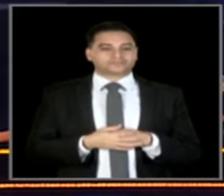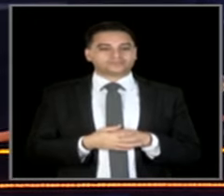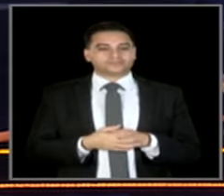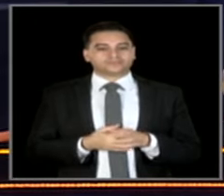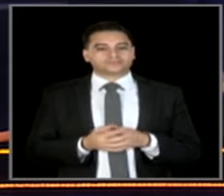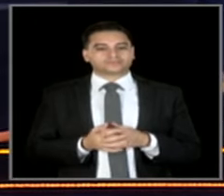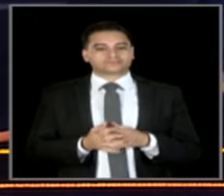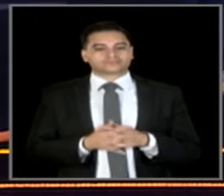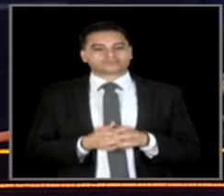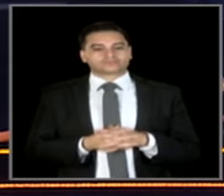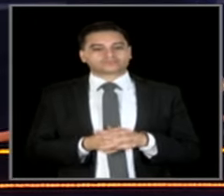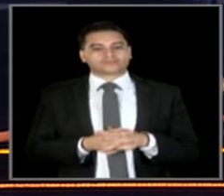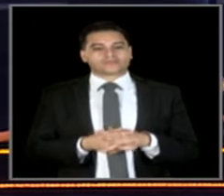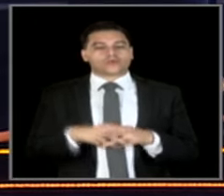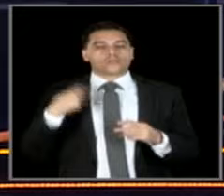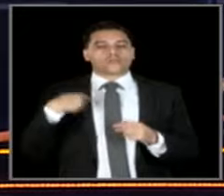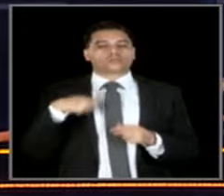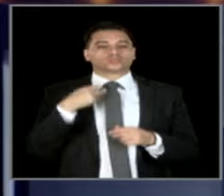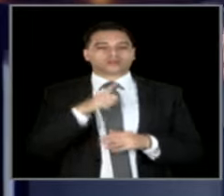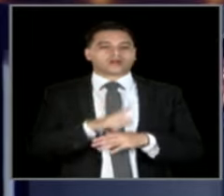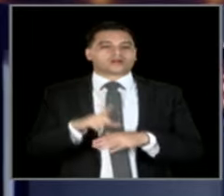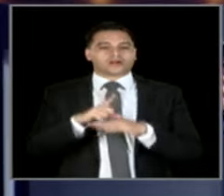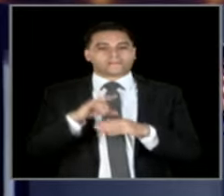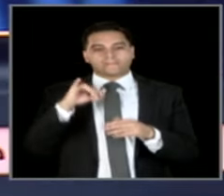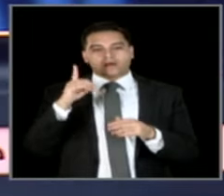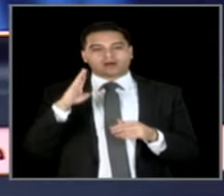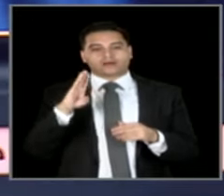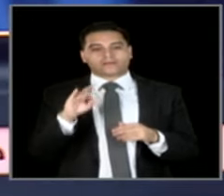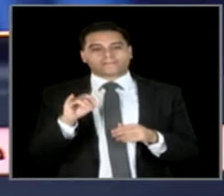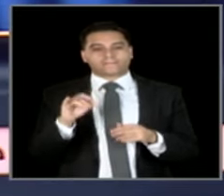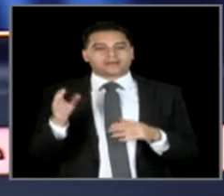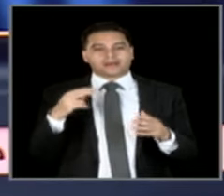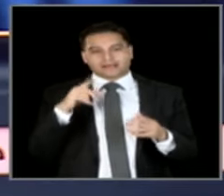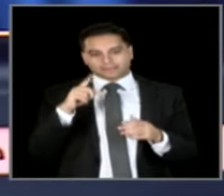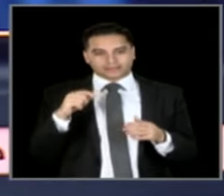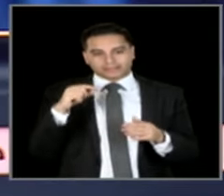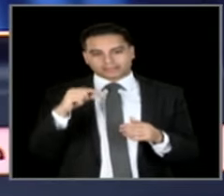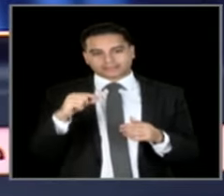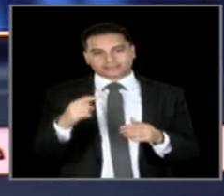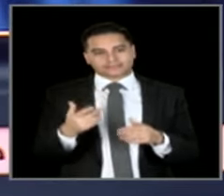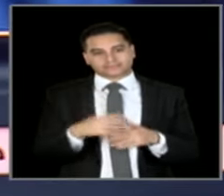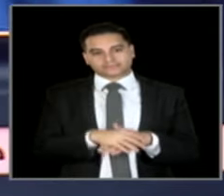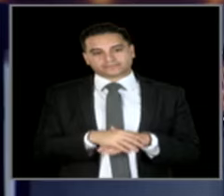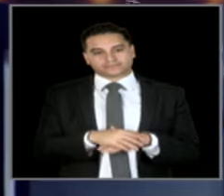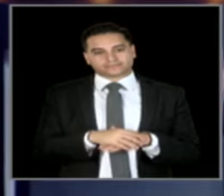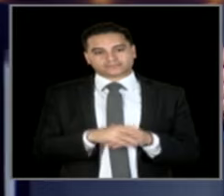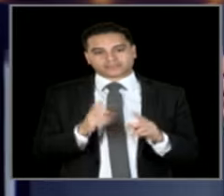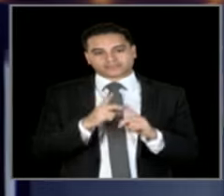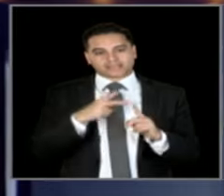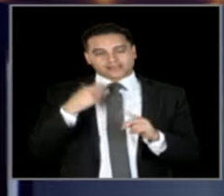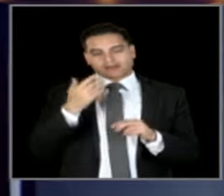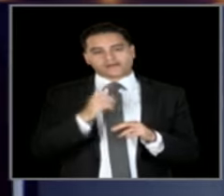تمام ماهي الوزاره التي تولاها مكرم عبيد 1930 خارجيه